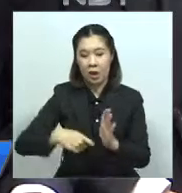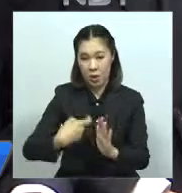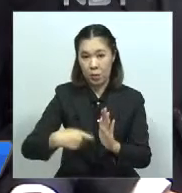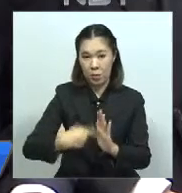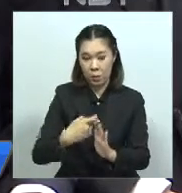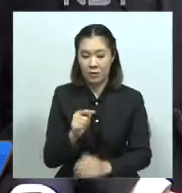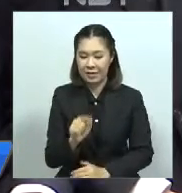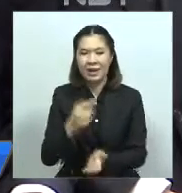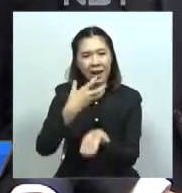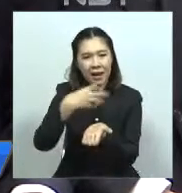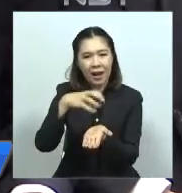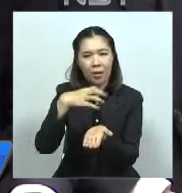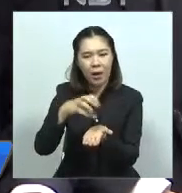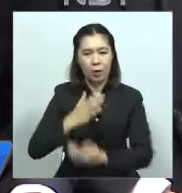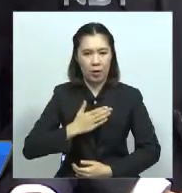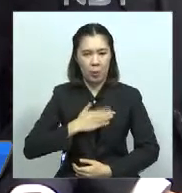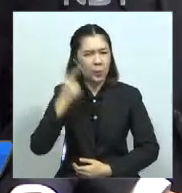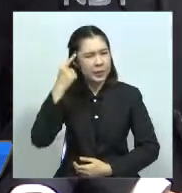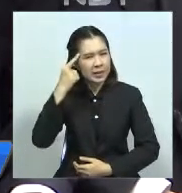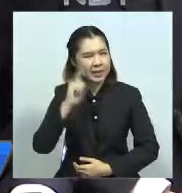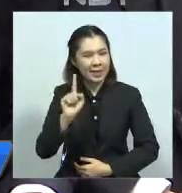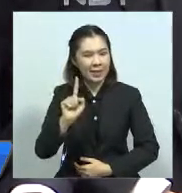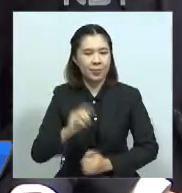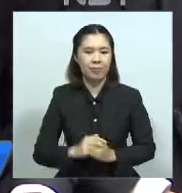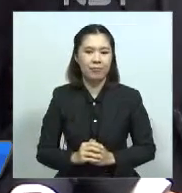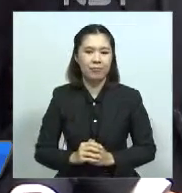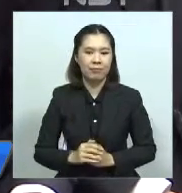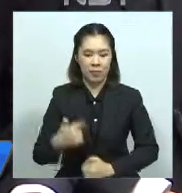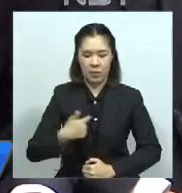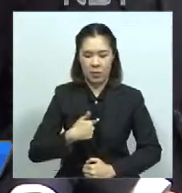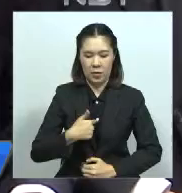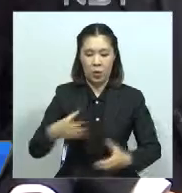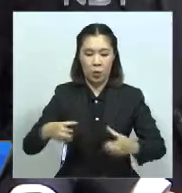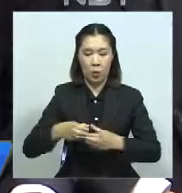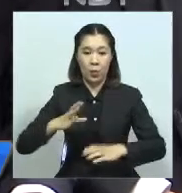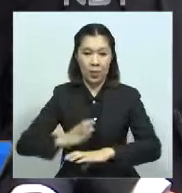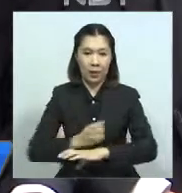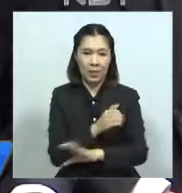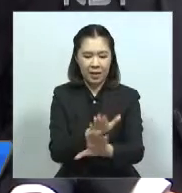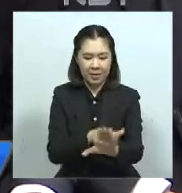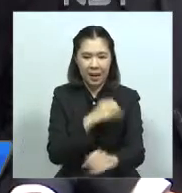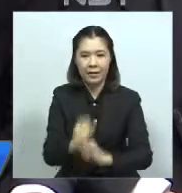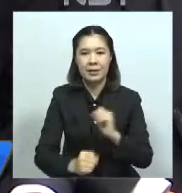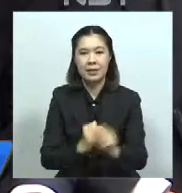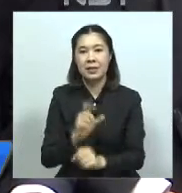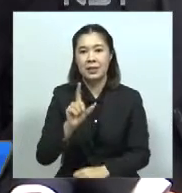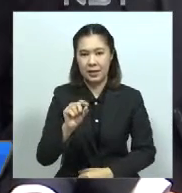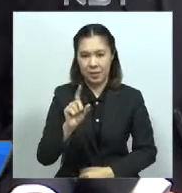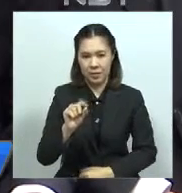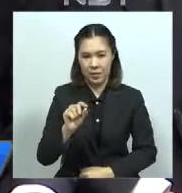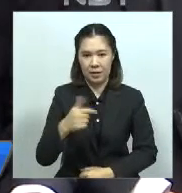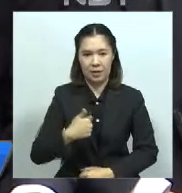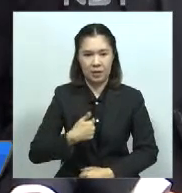เนี่ยผมคิดว่าก็ในฐานะที่พรรคชับนาก็เป็นพรรคการเมืองที่มีอายุมา20กว่าปีก็คิดว่า